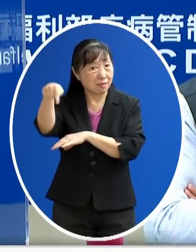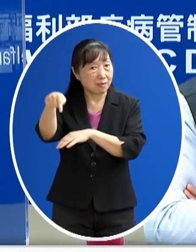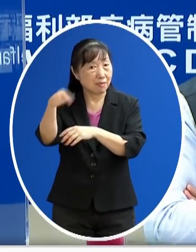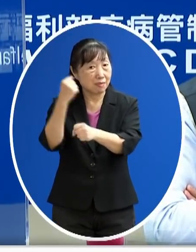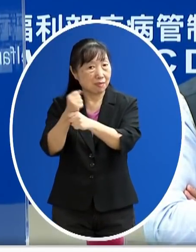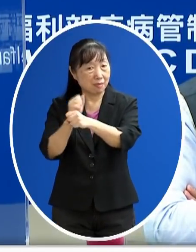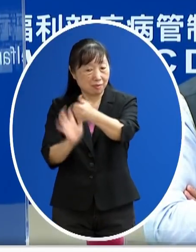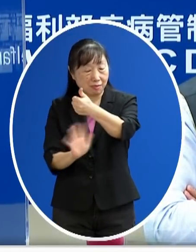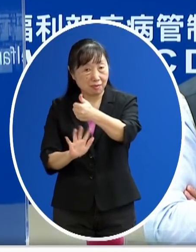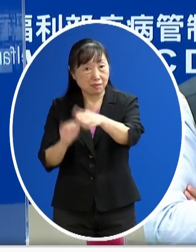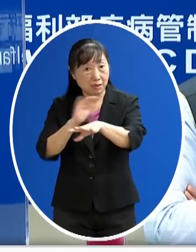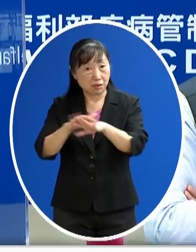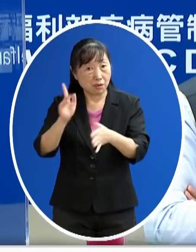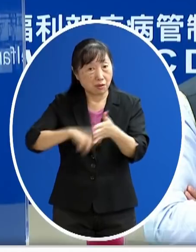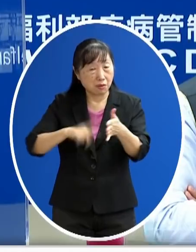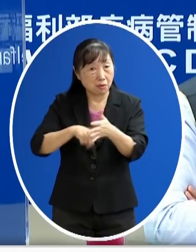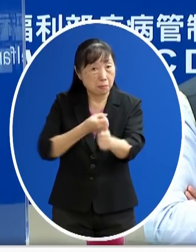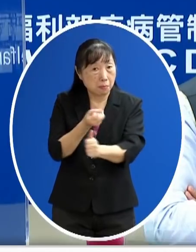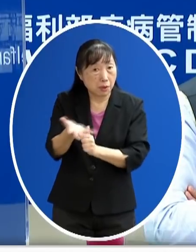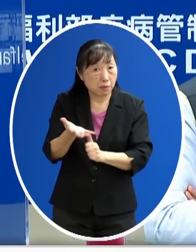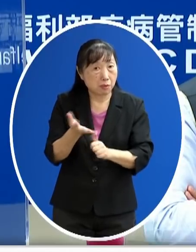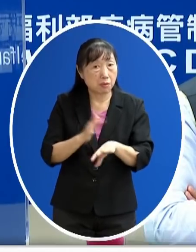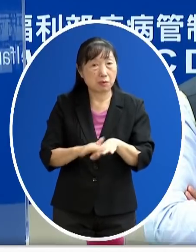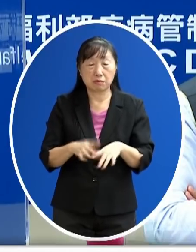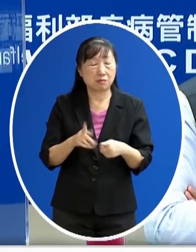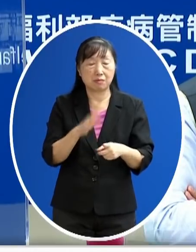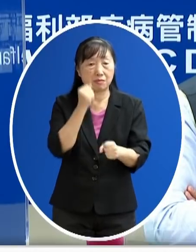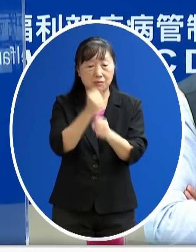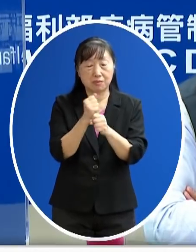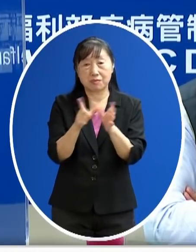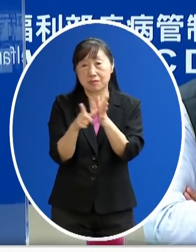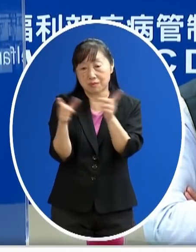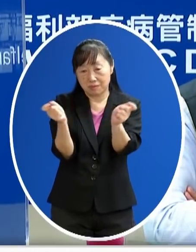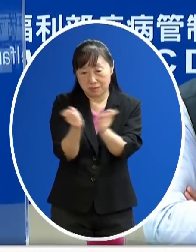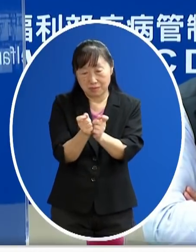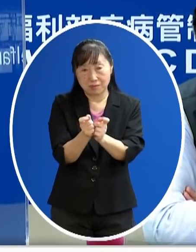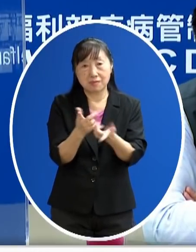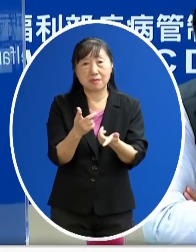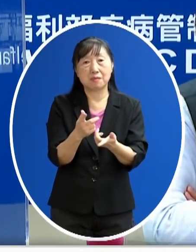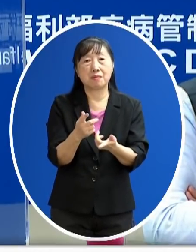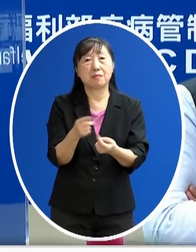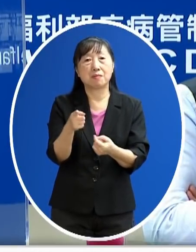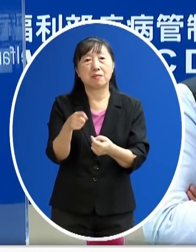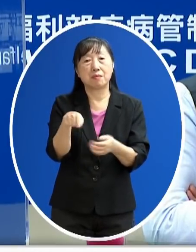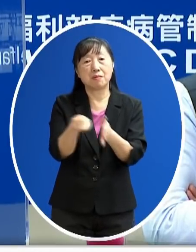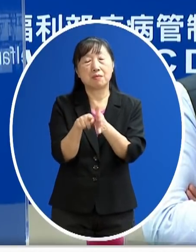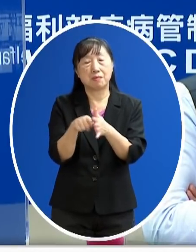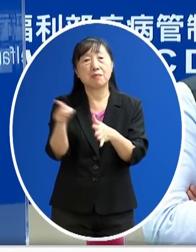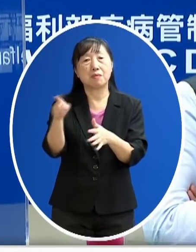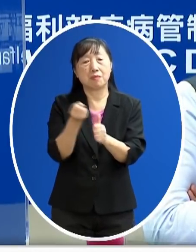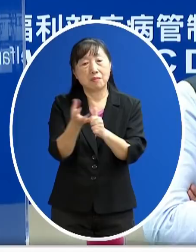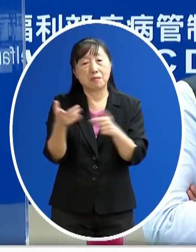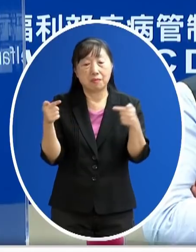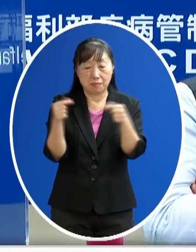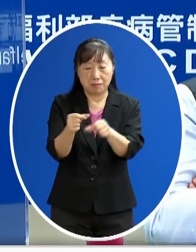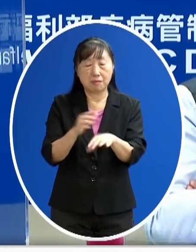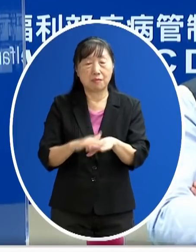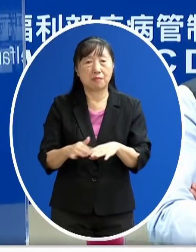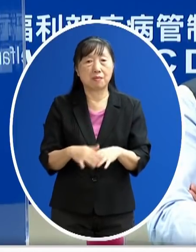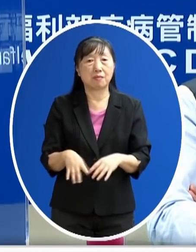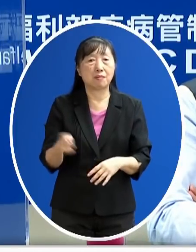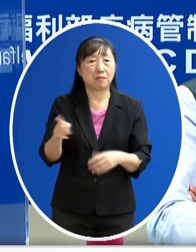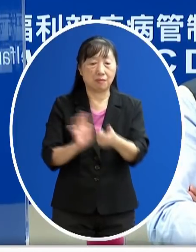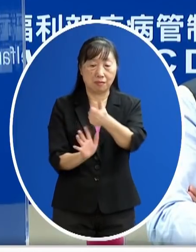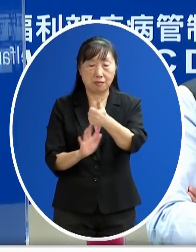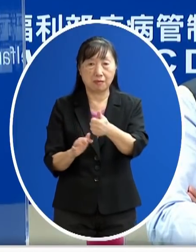确诊，事实上不然，他住的时间越短，那相关可能性的染疫就少。诺夫员工是会